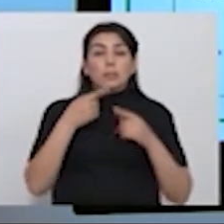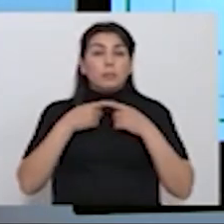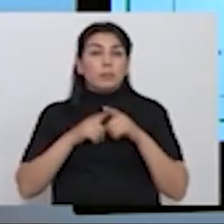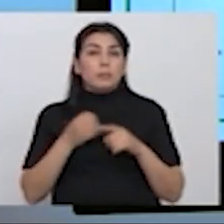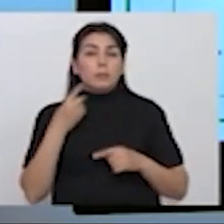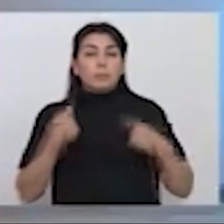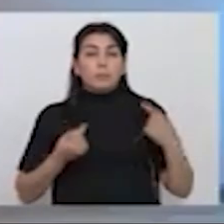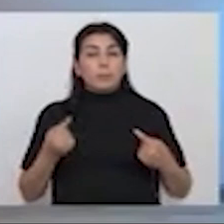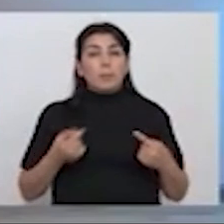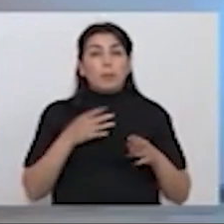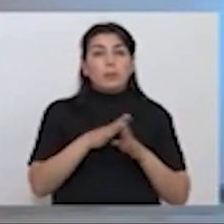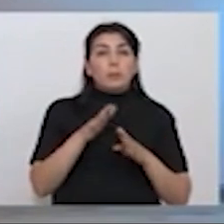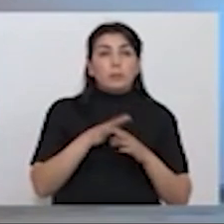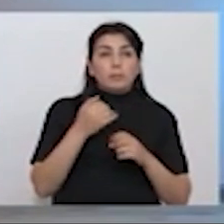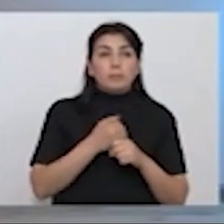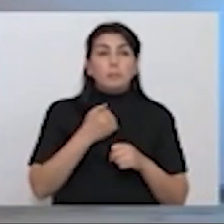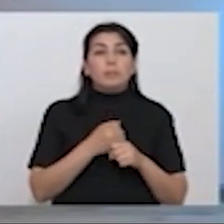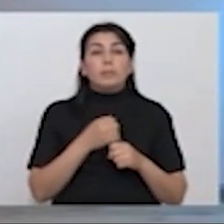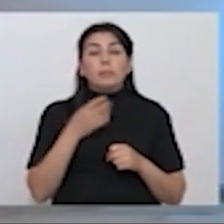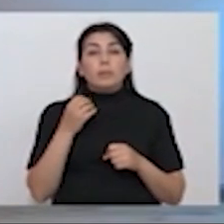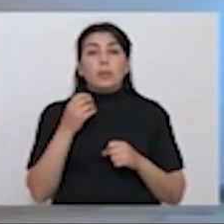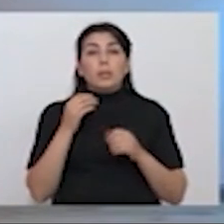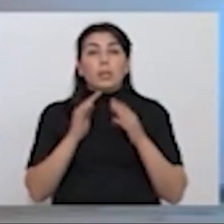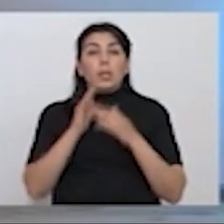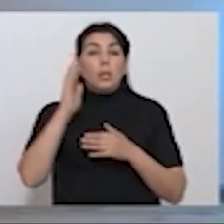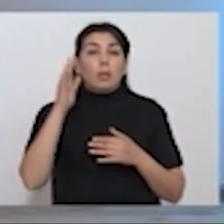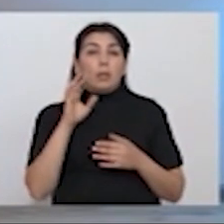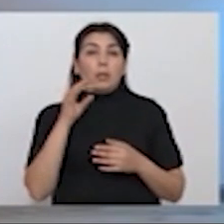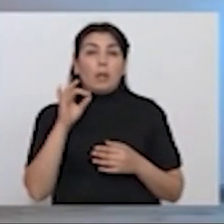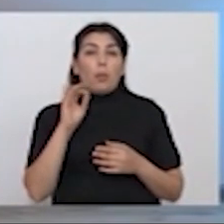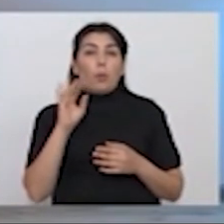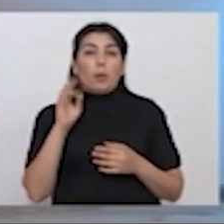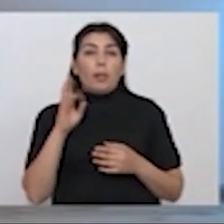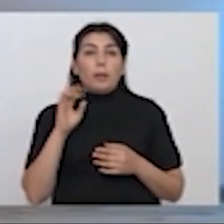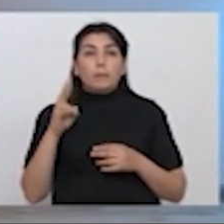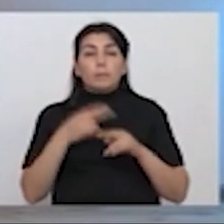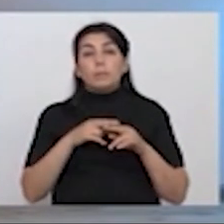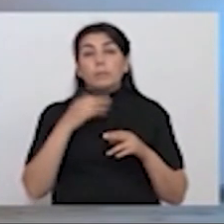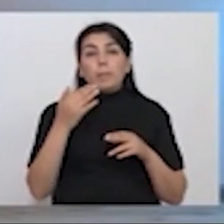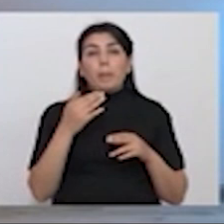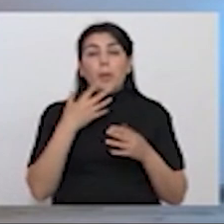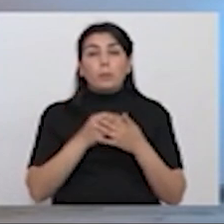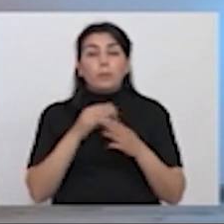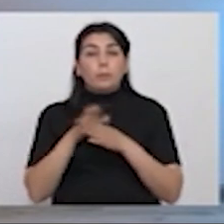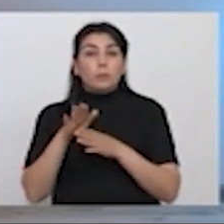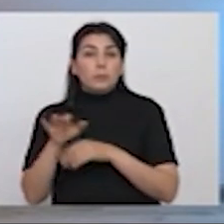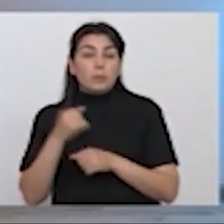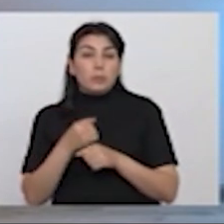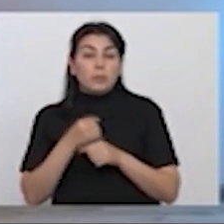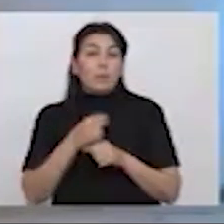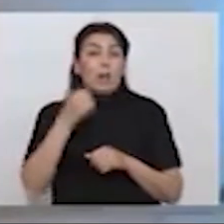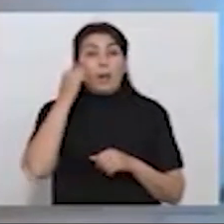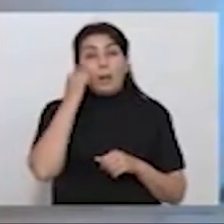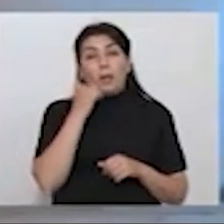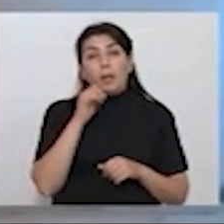bir vazifani bajarish uchun ixtisoslashadi. Yetuklikda hujayra ma'lum bir o'z funksiyalarini bajaradi.